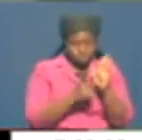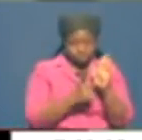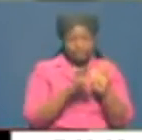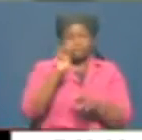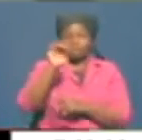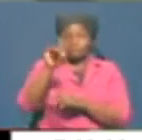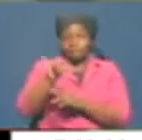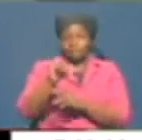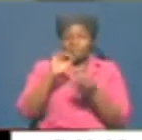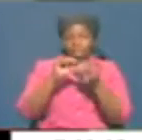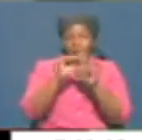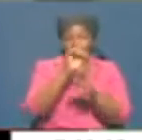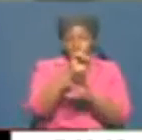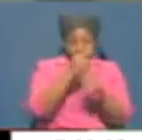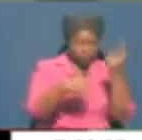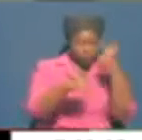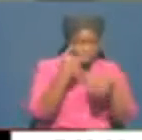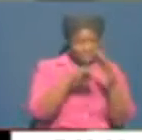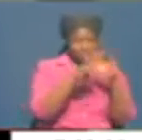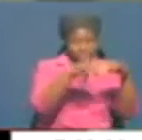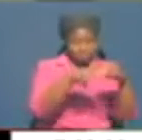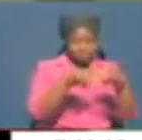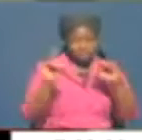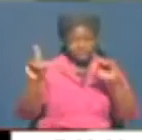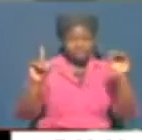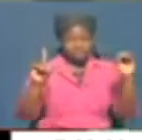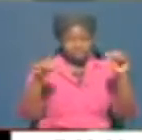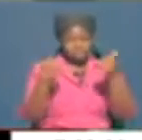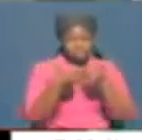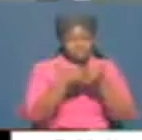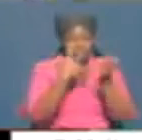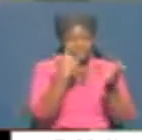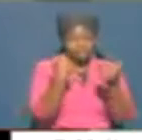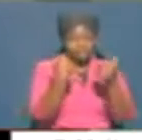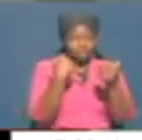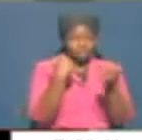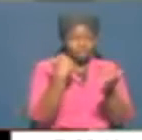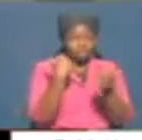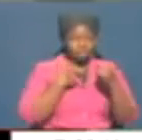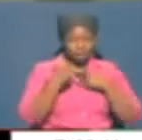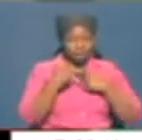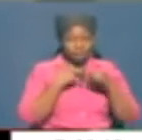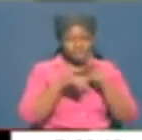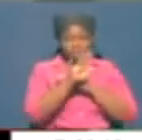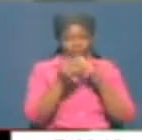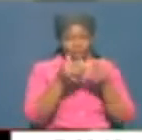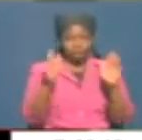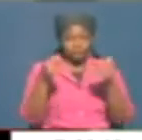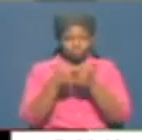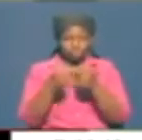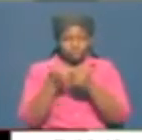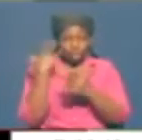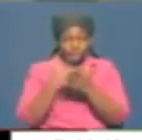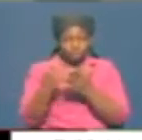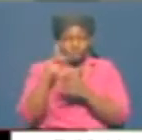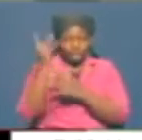kuandikisha ushindi kundini, ushindi wa bao moja kwa nunge dhidi ya Rwanda katika mechi yake ufunguzi wiki jana. Kenya ilinuia kuandikisha ushindi